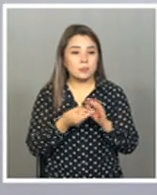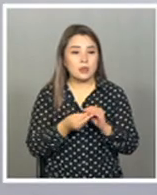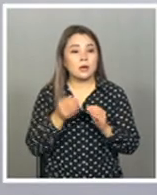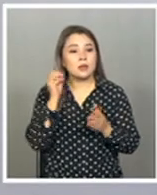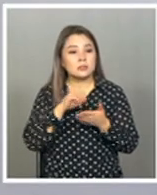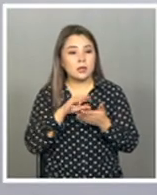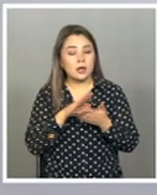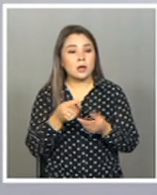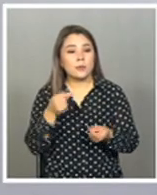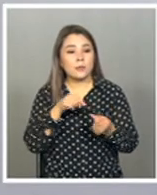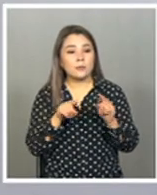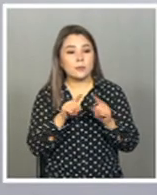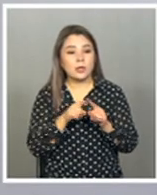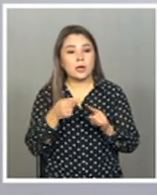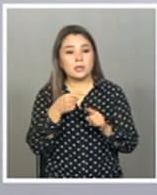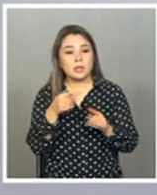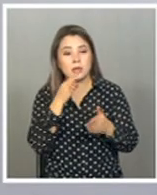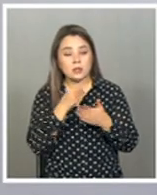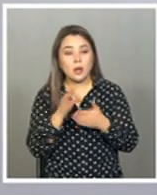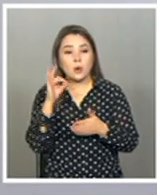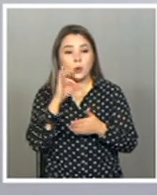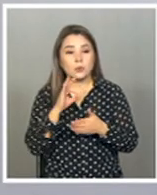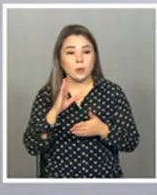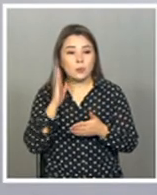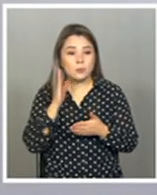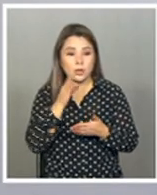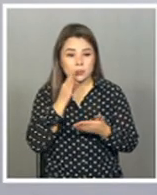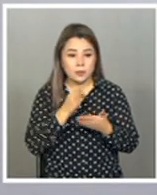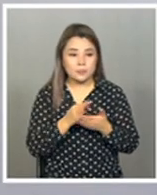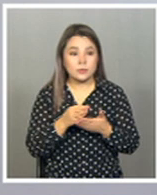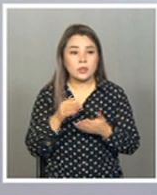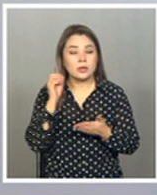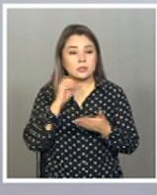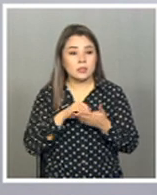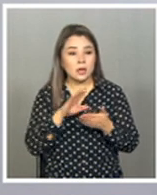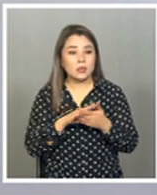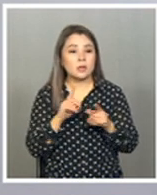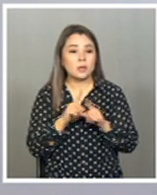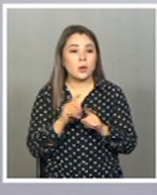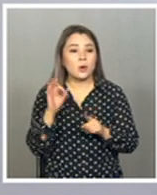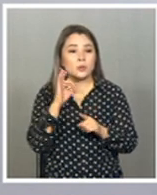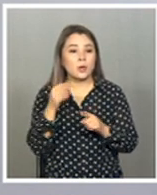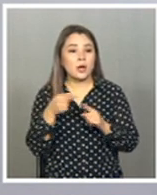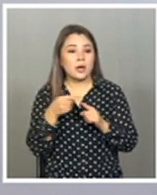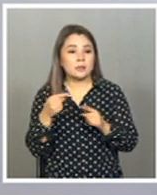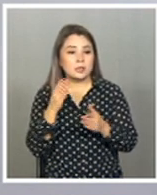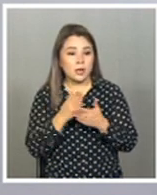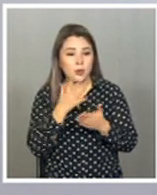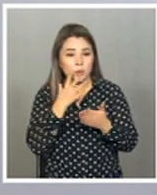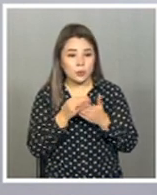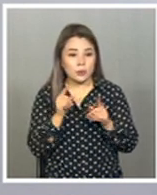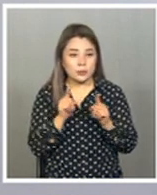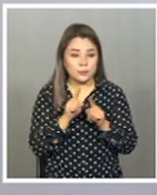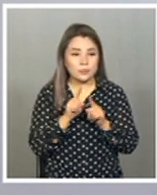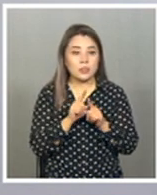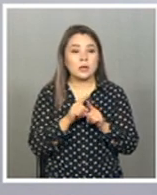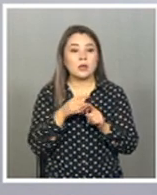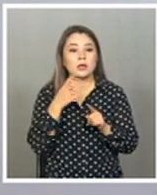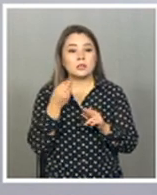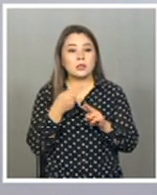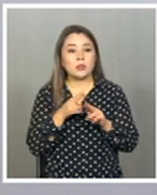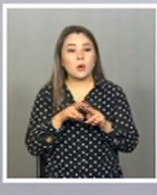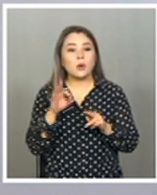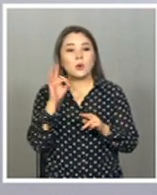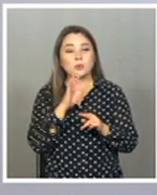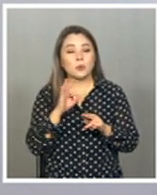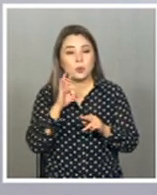өзінен санды азайтқанда нөл шығатынын, және саннан нөлді азайтқанда санның өзі, және де нөлден